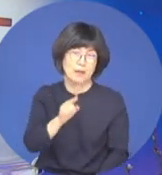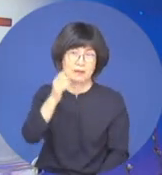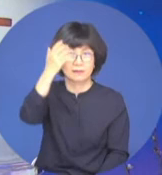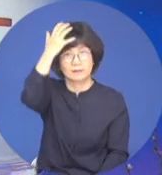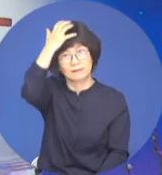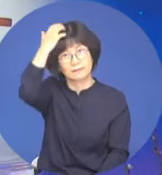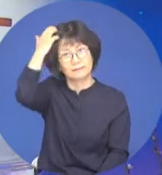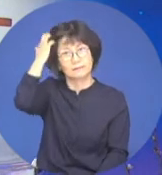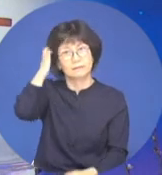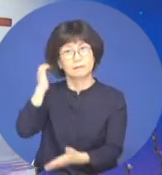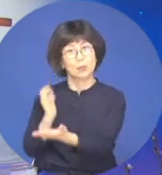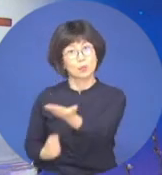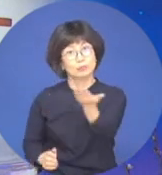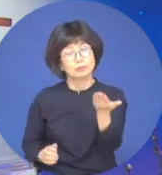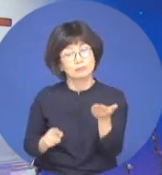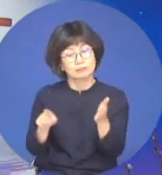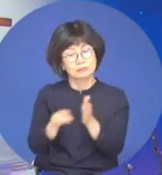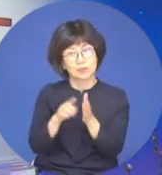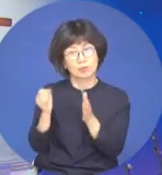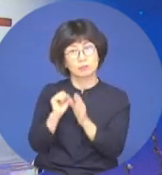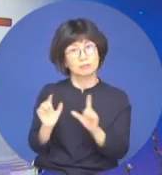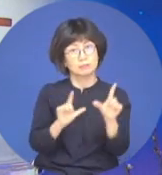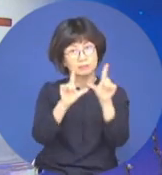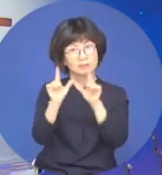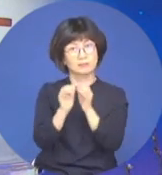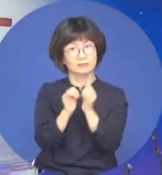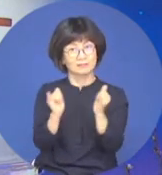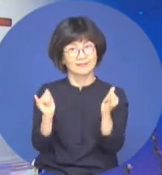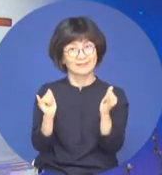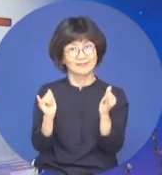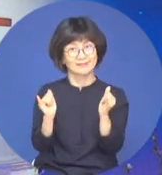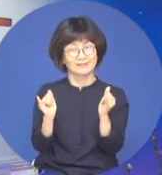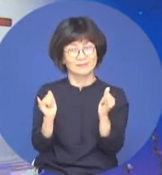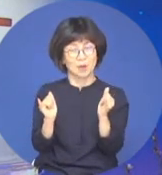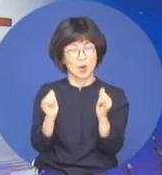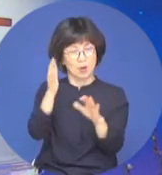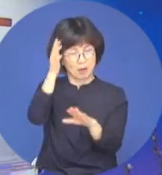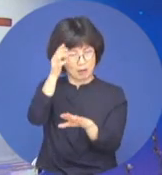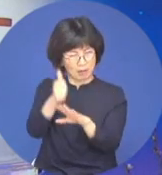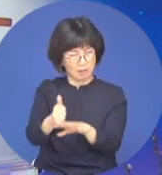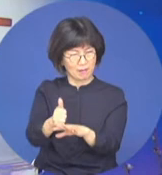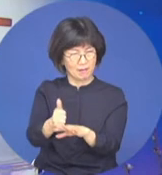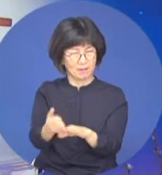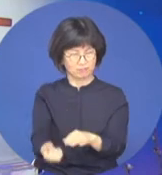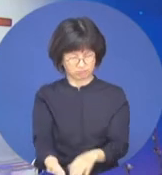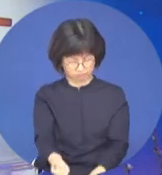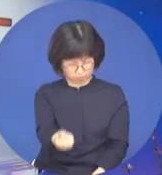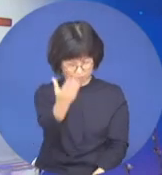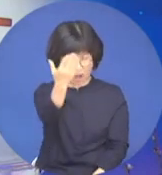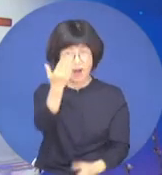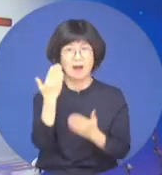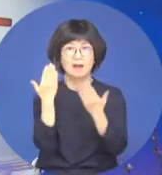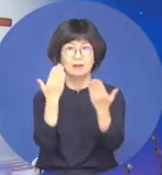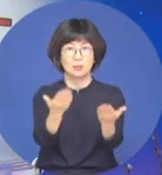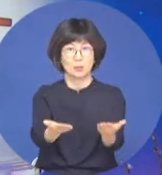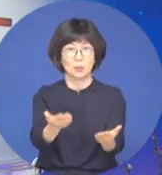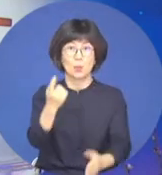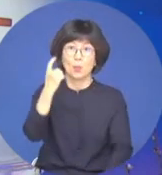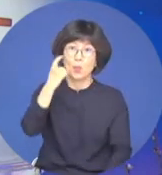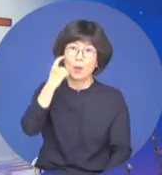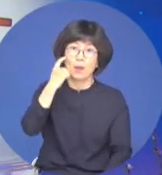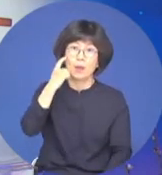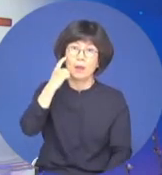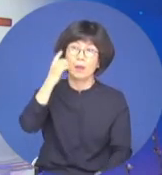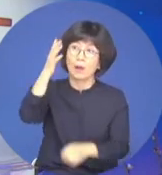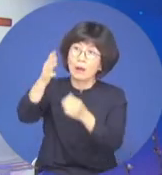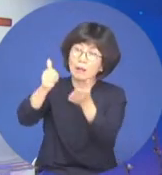여러분 믿음으로 사는 자에게는 반드시 승리가 있음을 믿으시기 바랍니다. 왜 그렇습니까? 우리가 믿는 하나님은 실패한